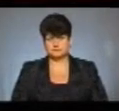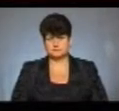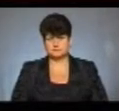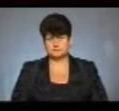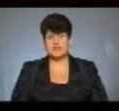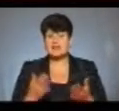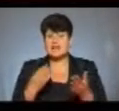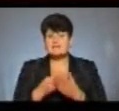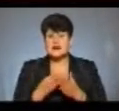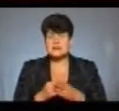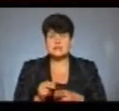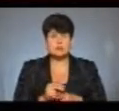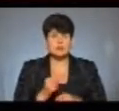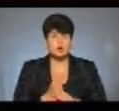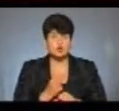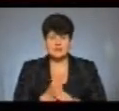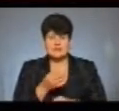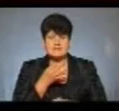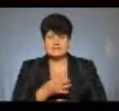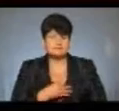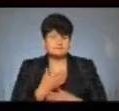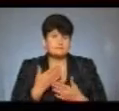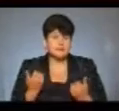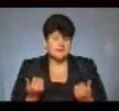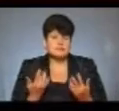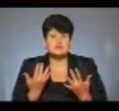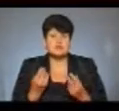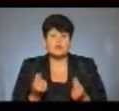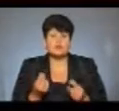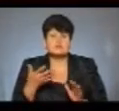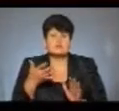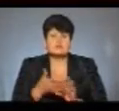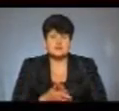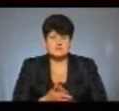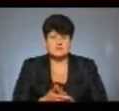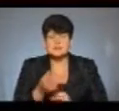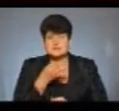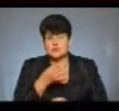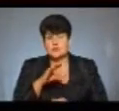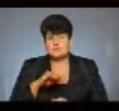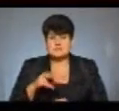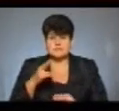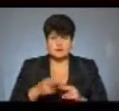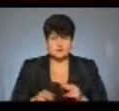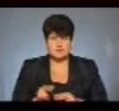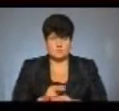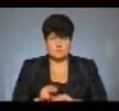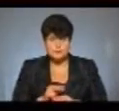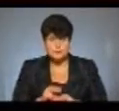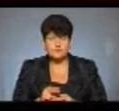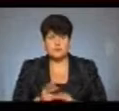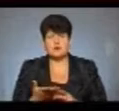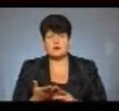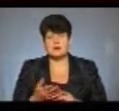Тернопіль. Яка вартість ремонтних робіт, Олег Вітик не сказав. За його словами, скільки коштів витратили, повідомлять після завершення ремонту. Керівниця